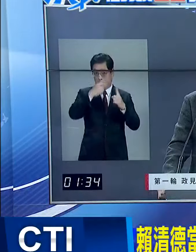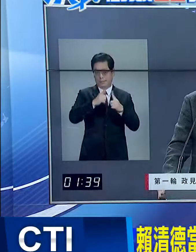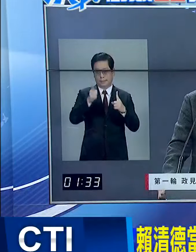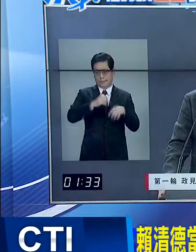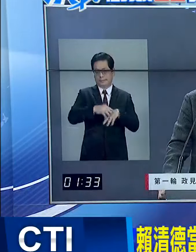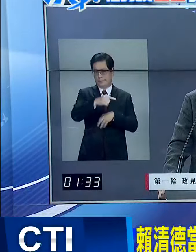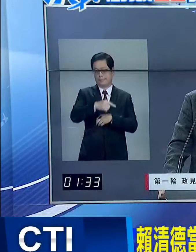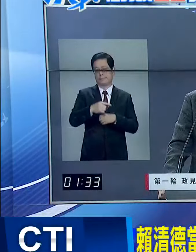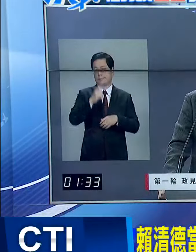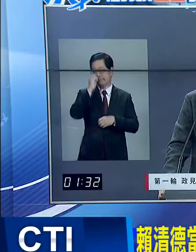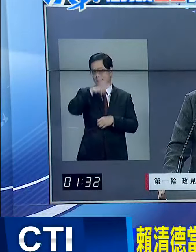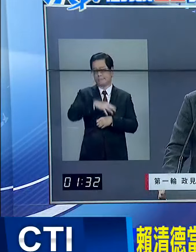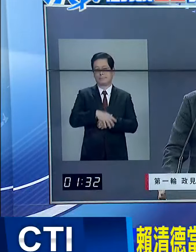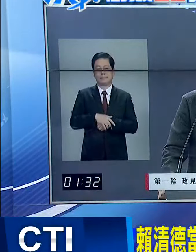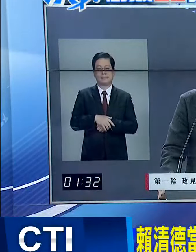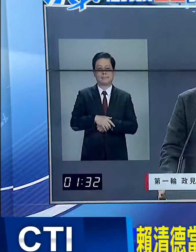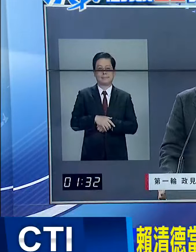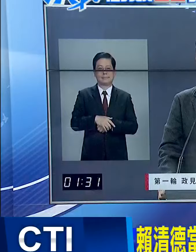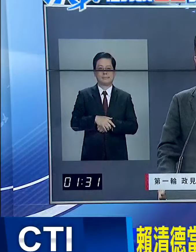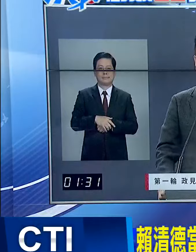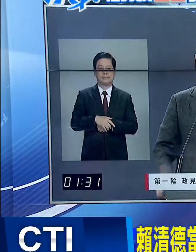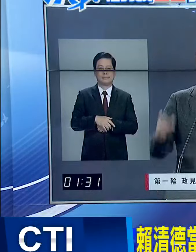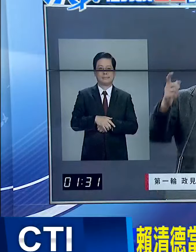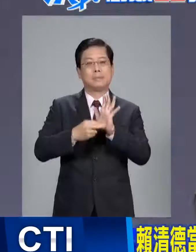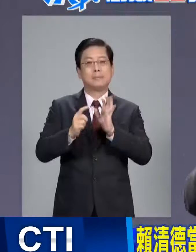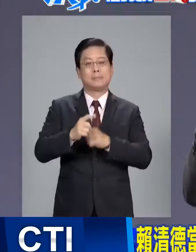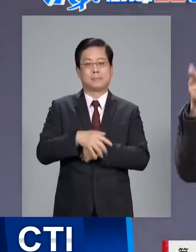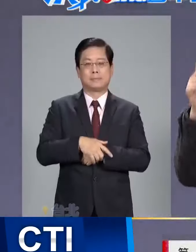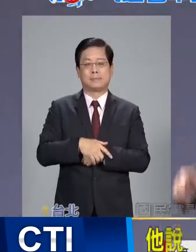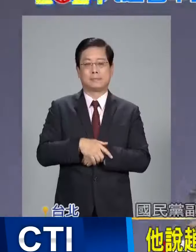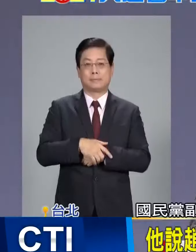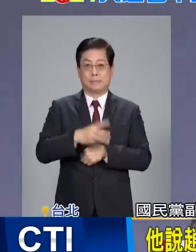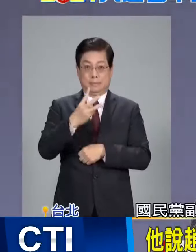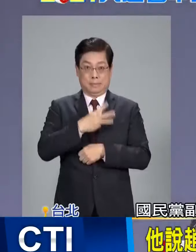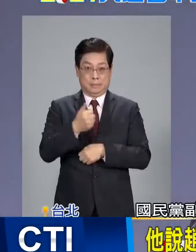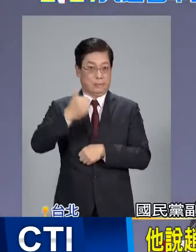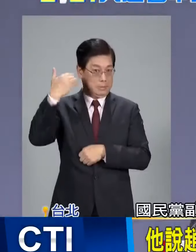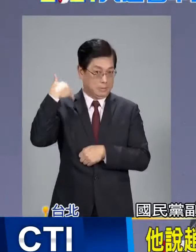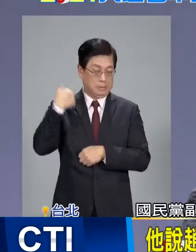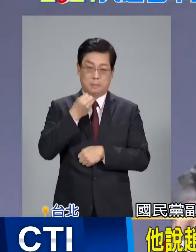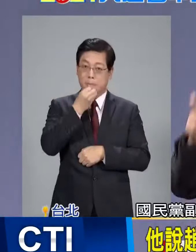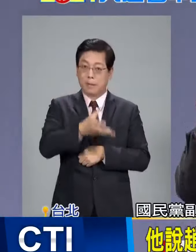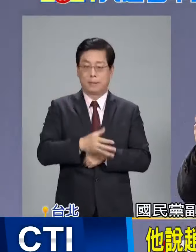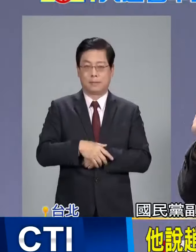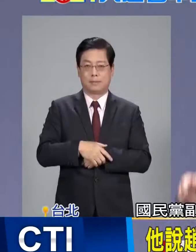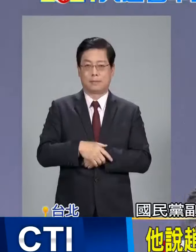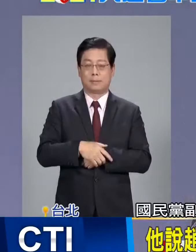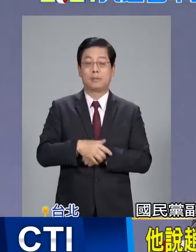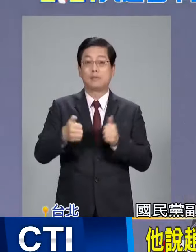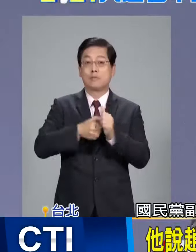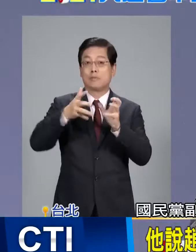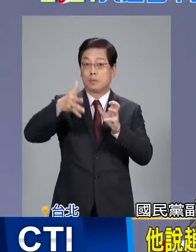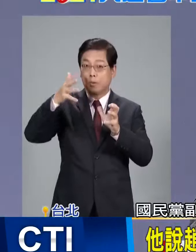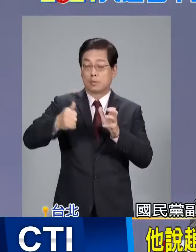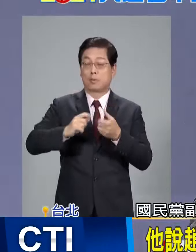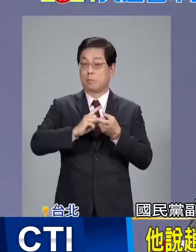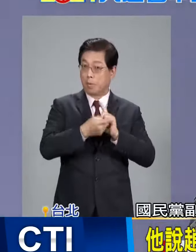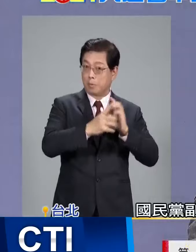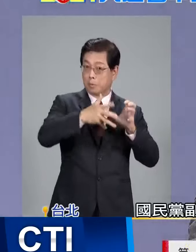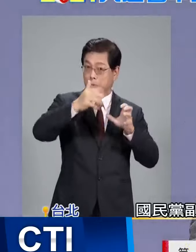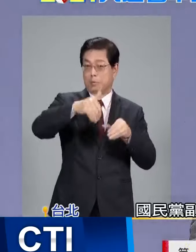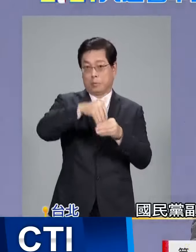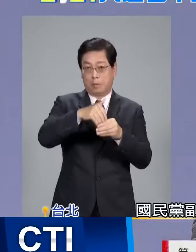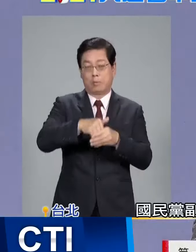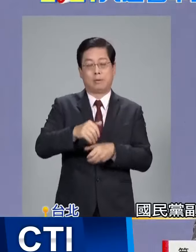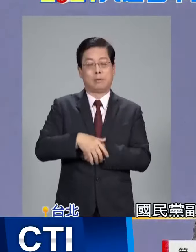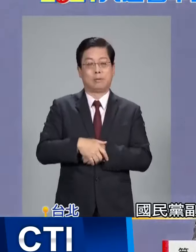少康的老大，赵少康的老板。 他说赵少康曾经说，把副总统当成总统在选，